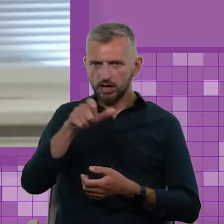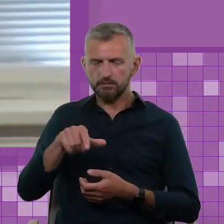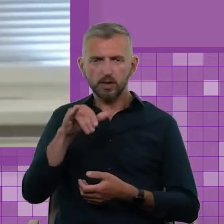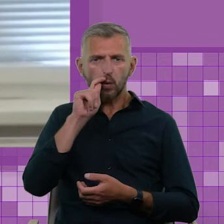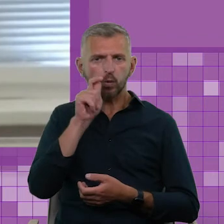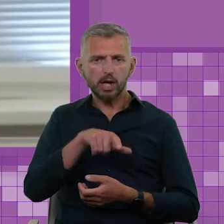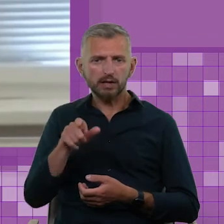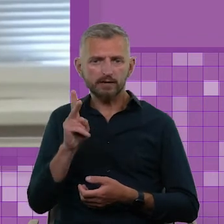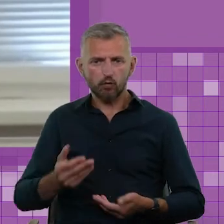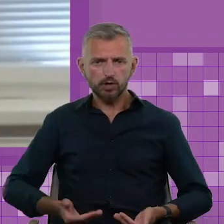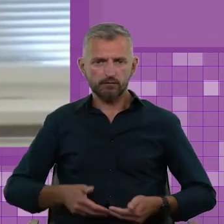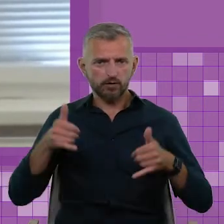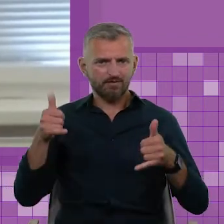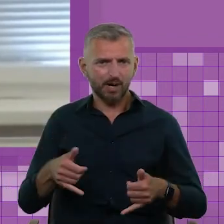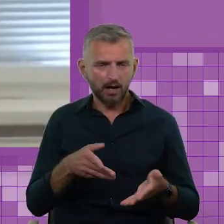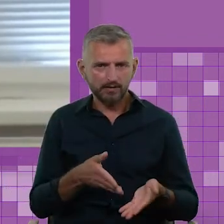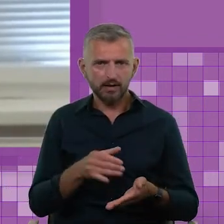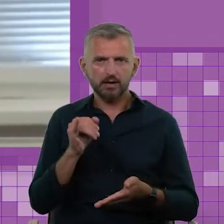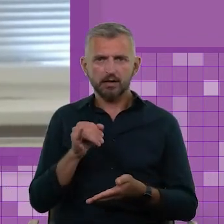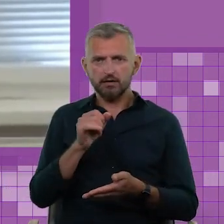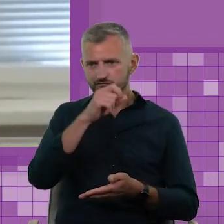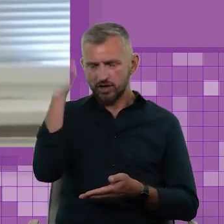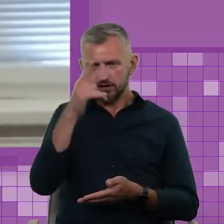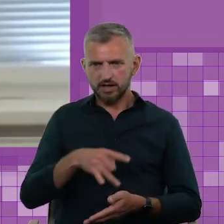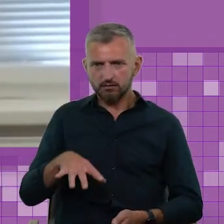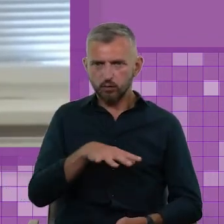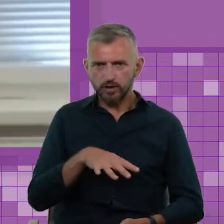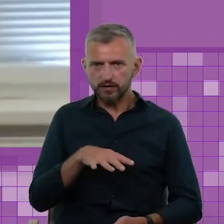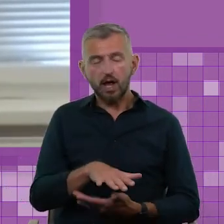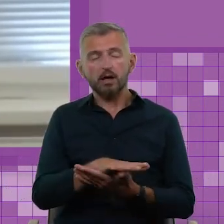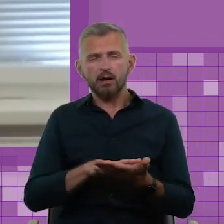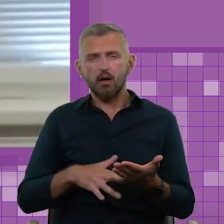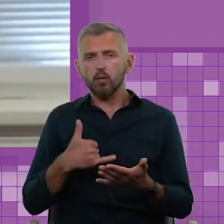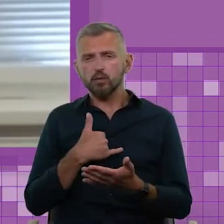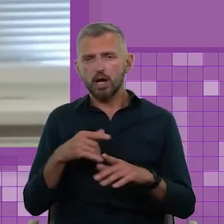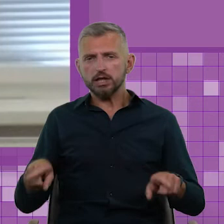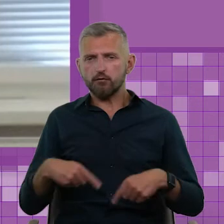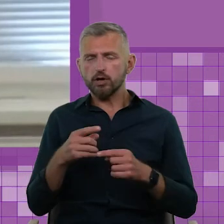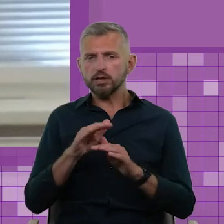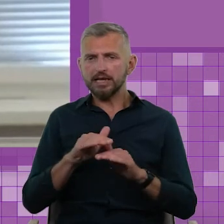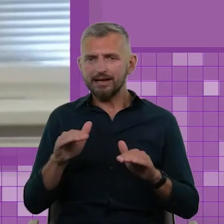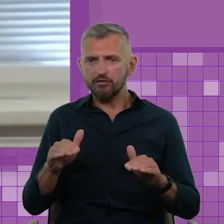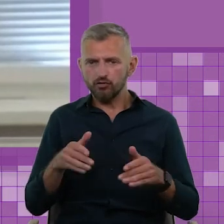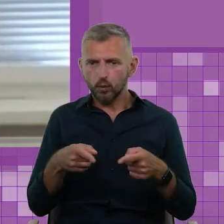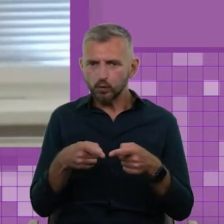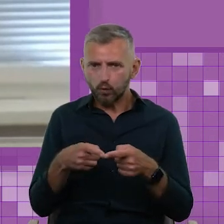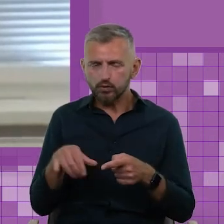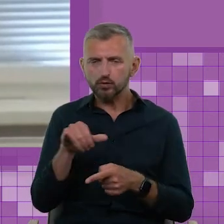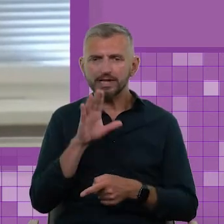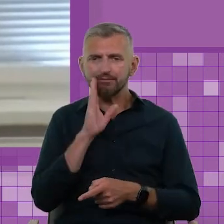українці, які живуть в Празі і в Чеській Республіці. Далі в нас там створений дитячий куточок, куди мама